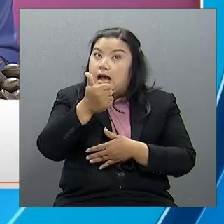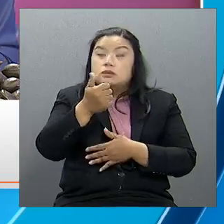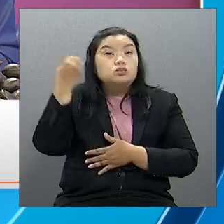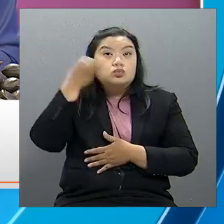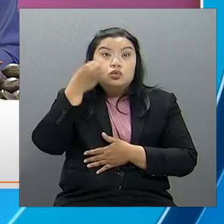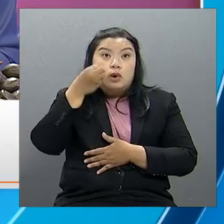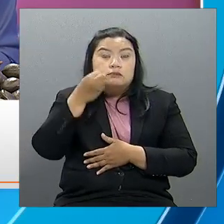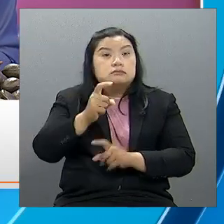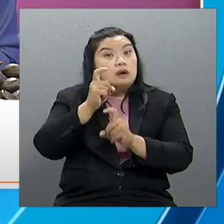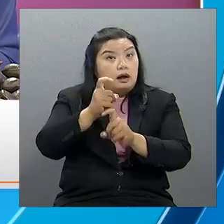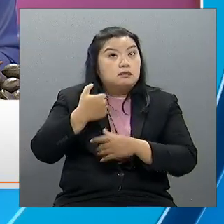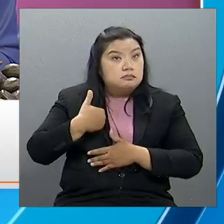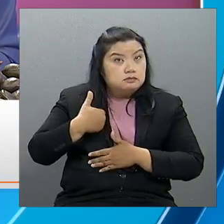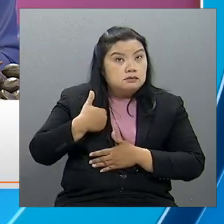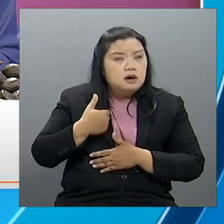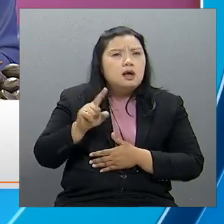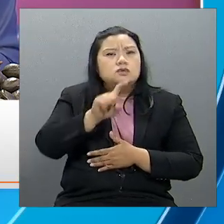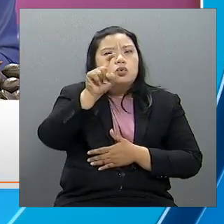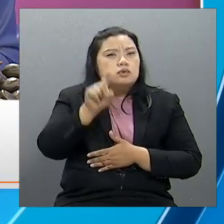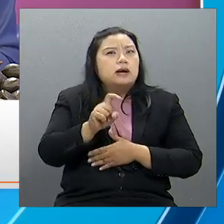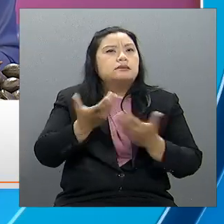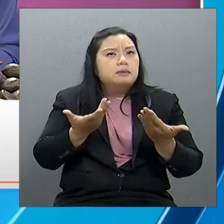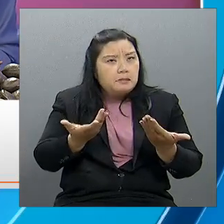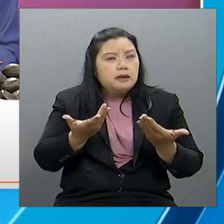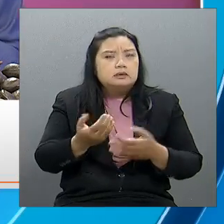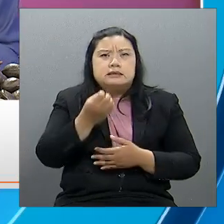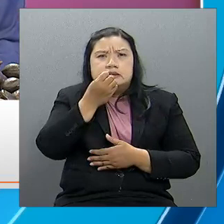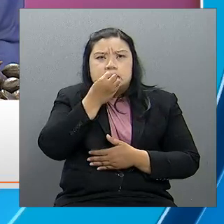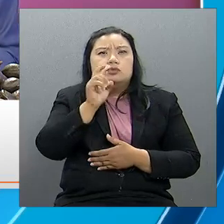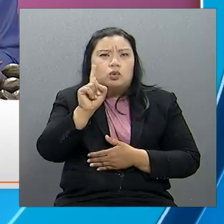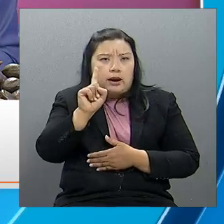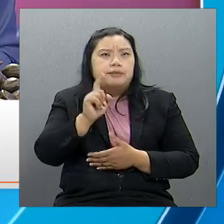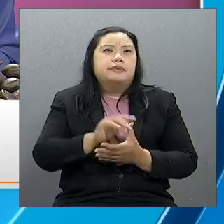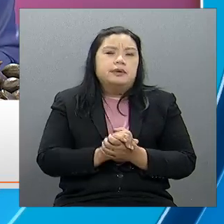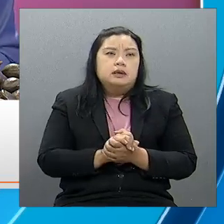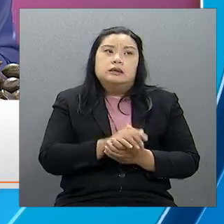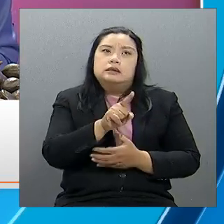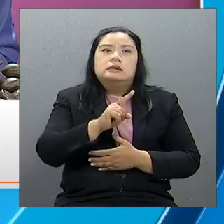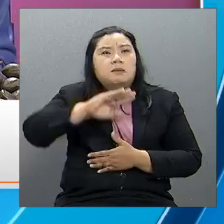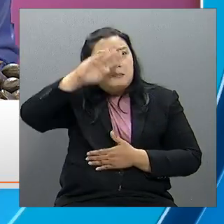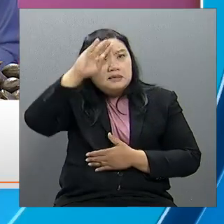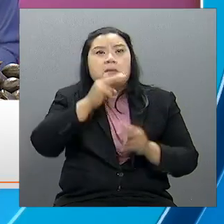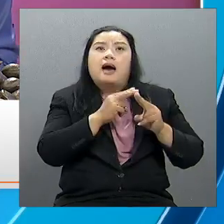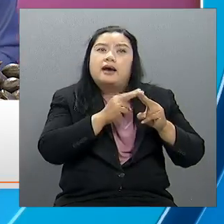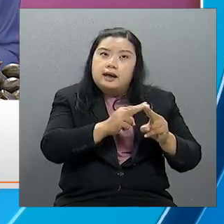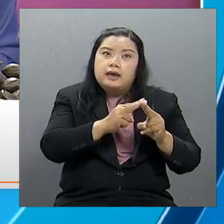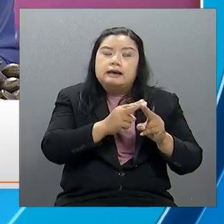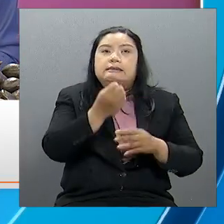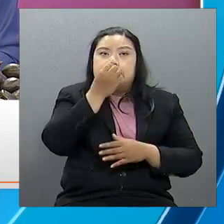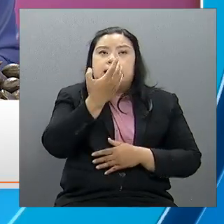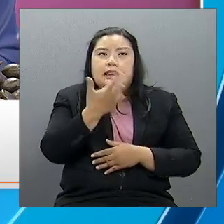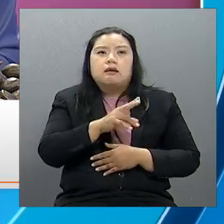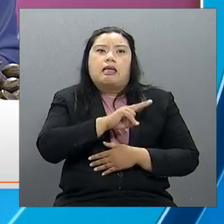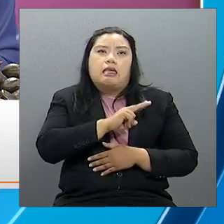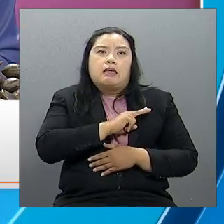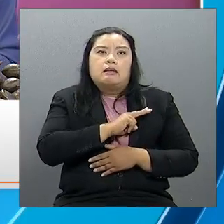ษได้สาเหตุที่มันเกิดขึ้นได้เนี่ยเป็นอะไรได้บ้างครับหรือจริงๆแล้วบุคคลท่านนั้นก็อาจจะแพ้อาหารหรือว่าแพ้สารบางอย่างในลูกเนียงอยู่แล้ว